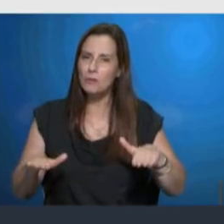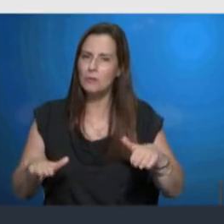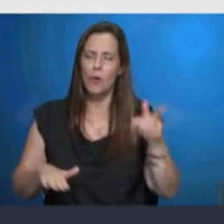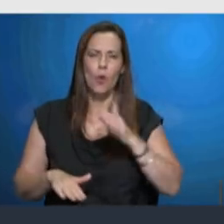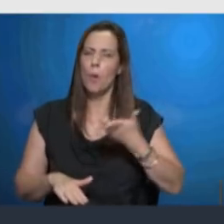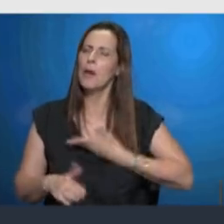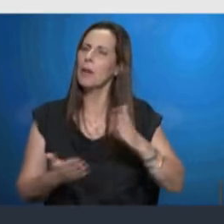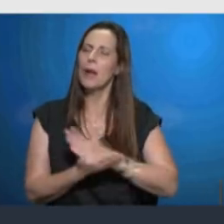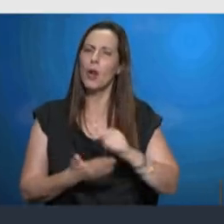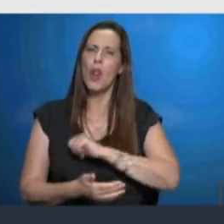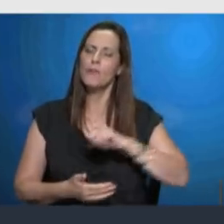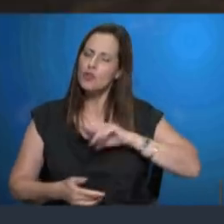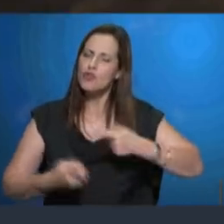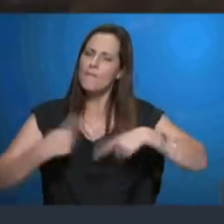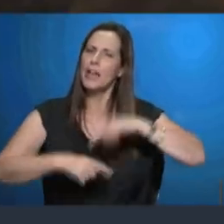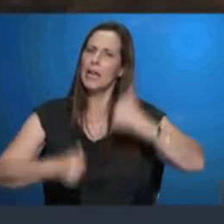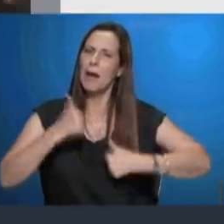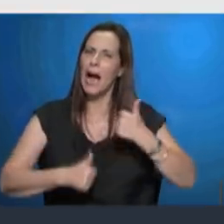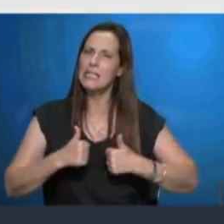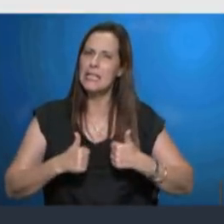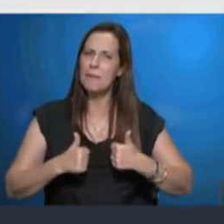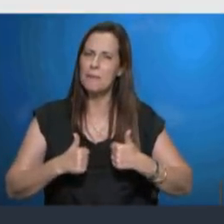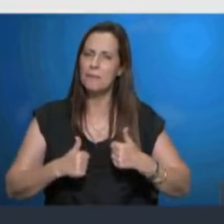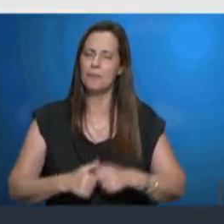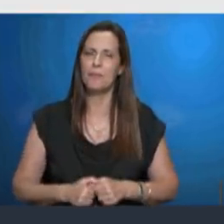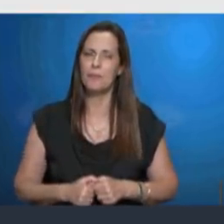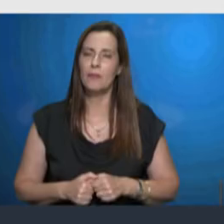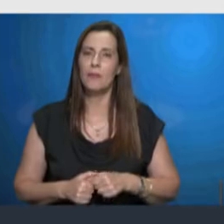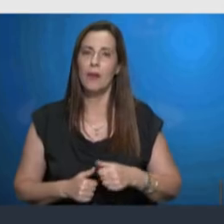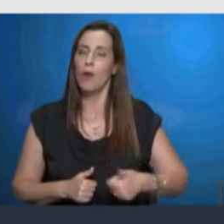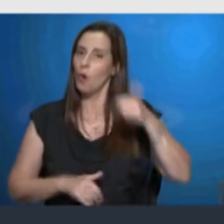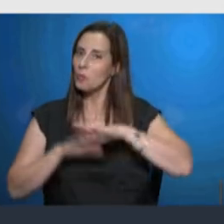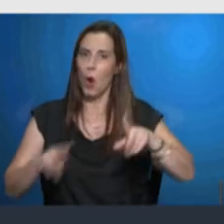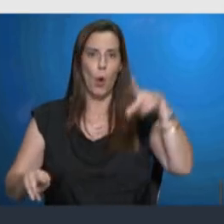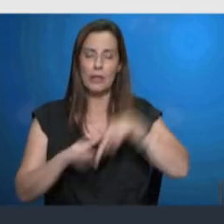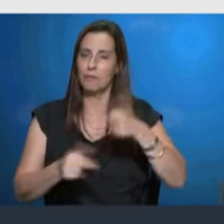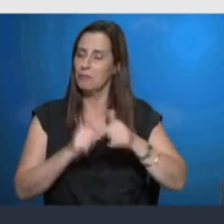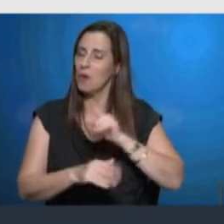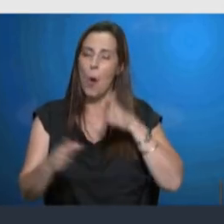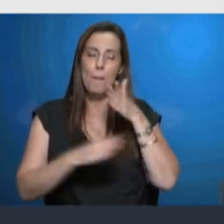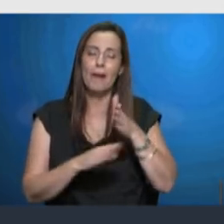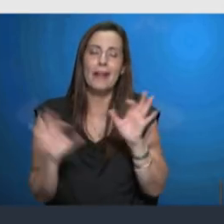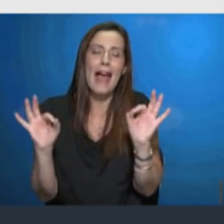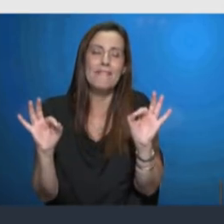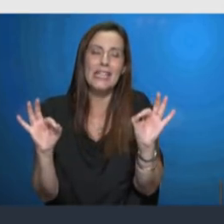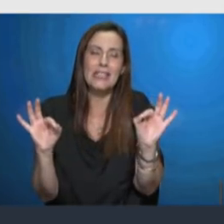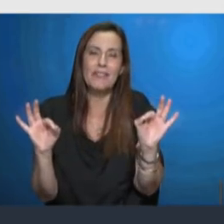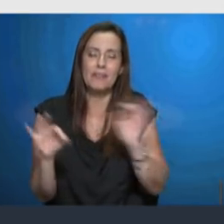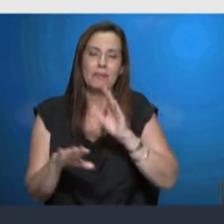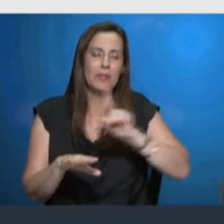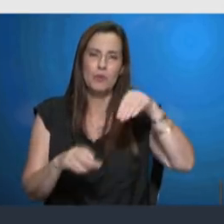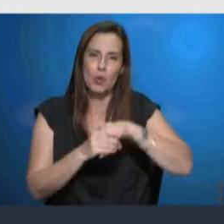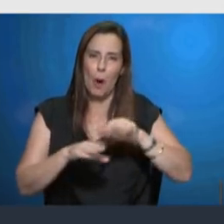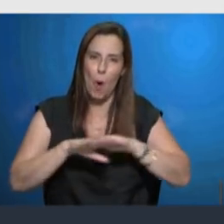מקבל החלטות לבד. יש ועדת מכרזים. אבוטבול לא התערב במכרז ולא פנה אף לאחד מבעלי התפקידים